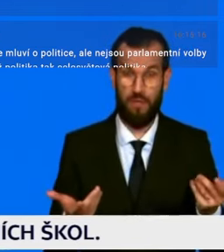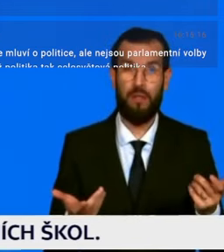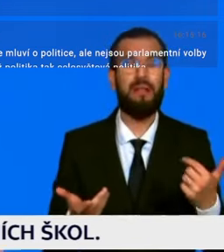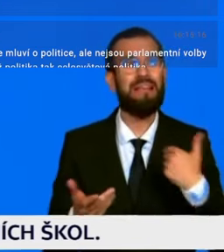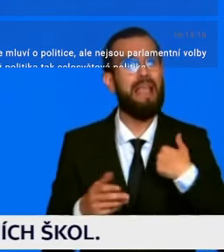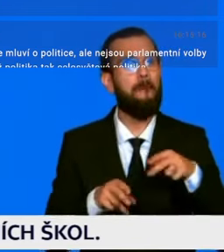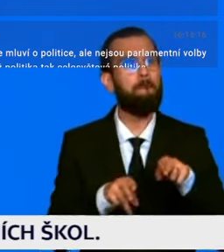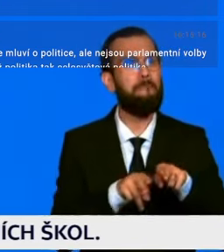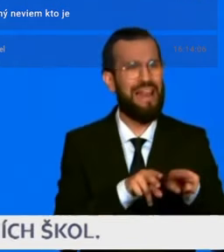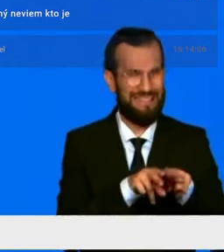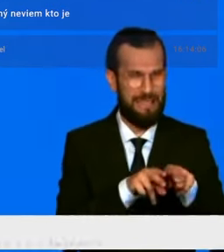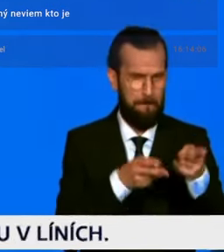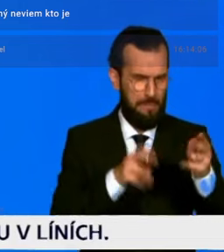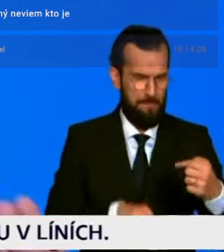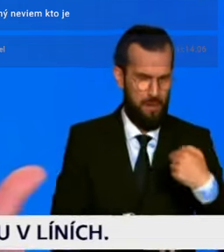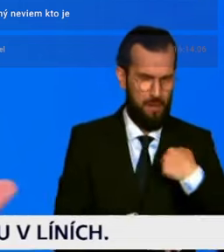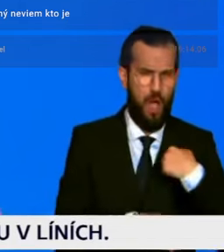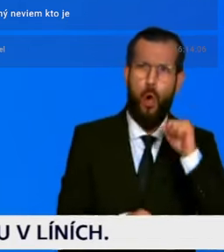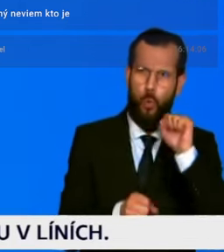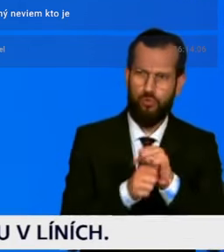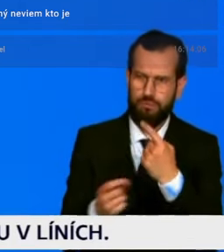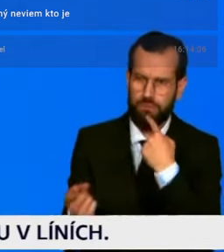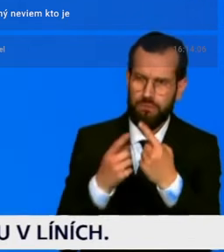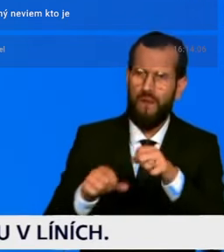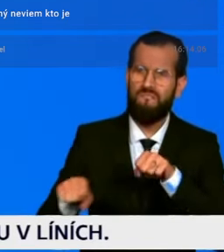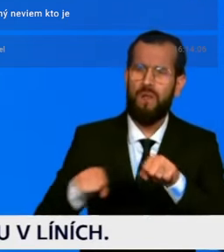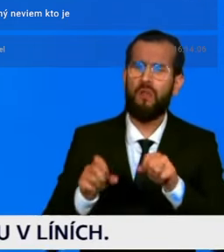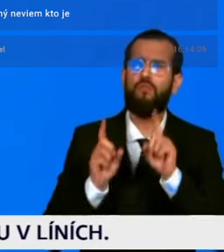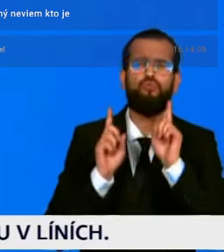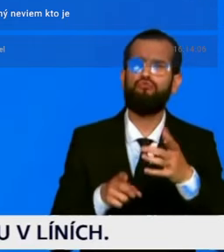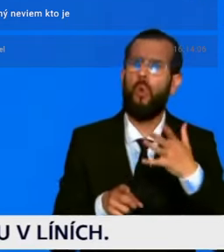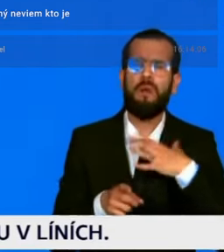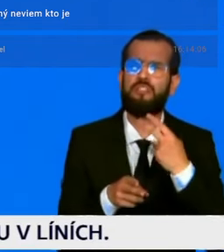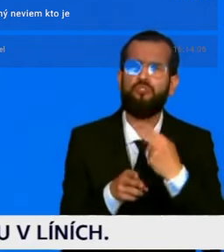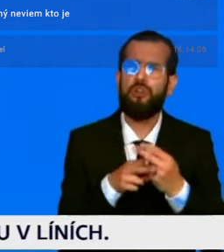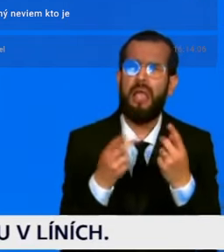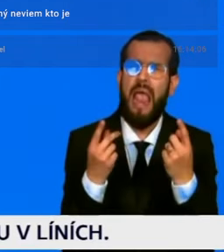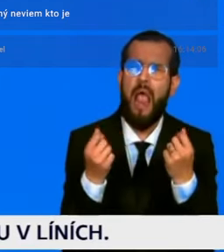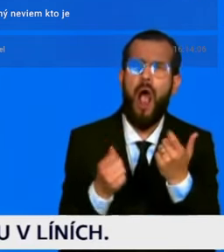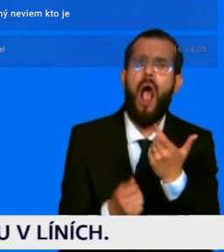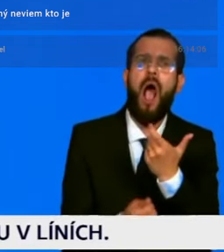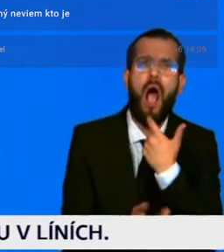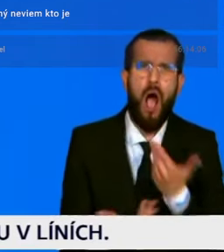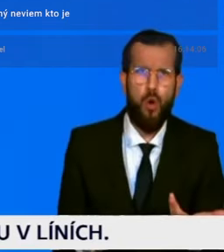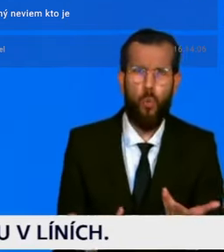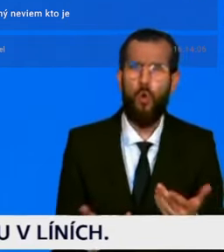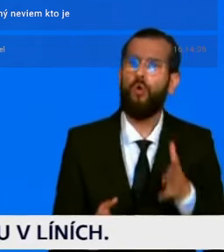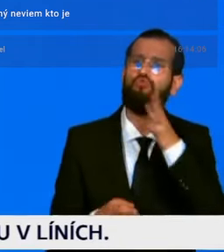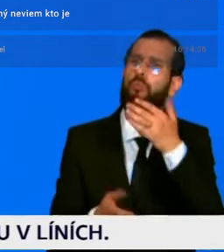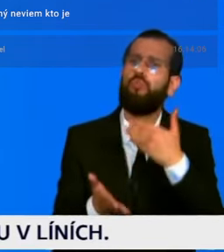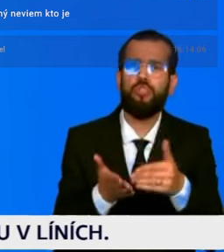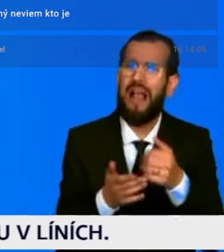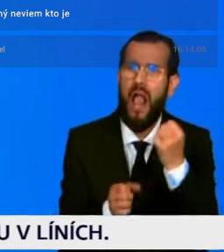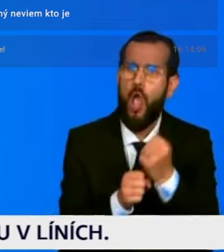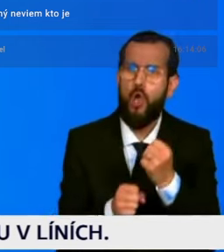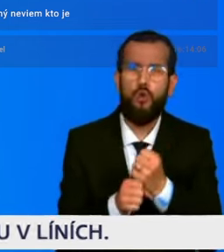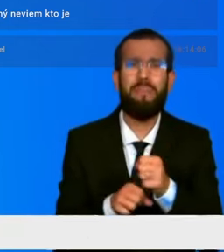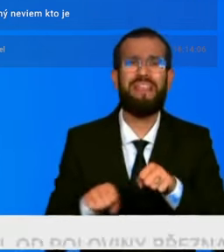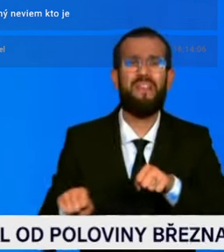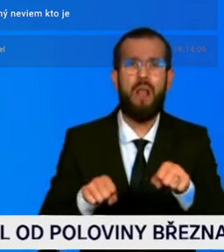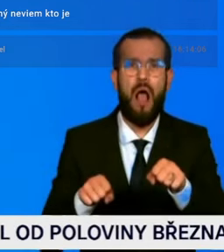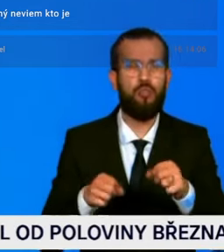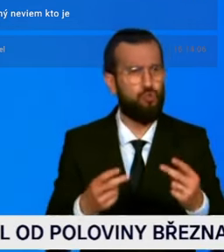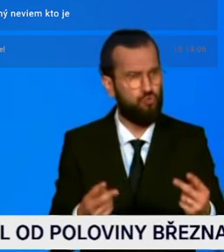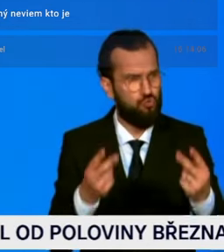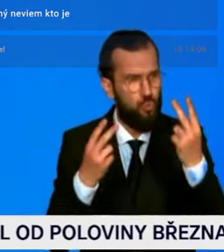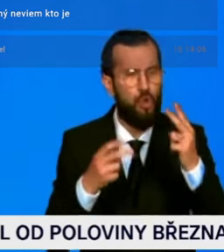vládou jednoznačne rozprával Chcel by som vedieť aký je reálny obraz ekonomiky Chcel by som vedieť aká je odvaha vlády urobiť dôležité